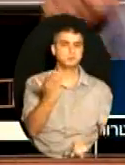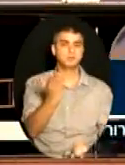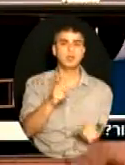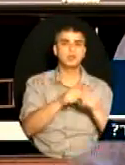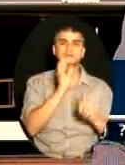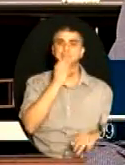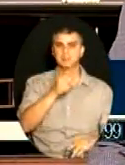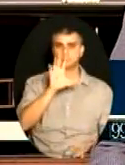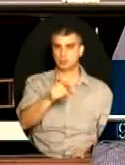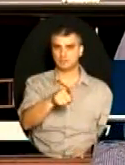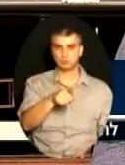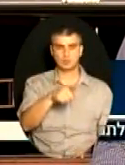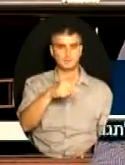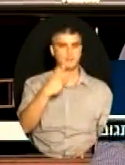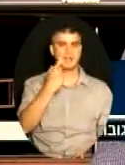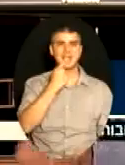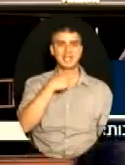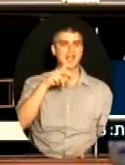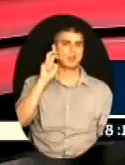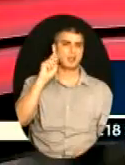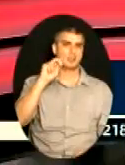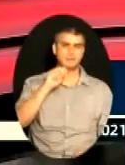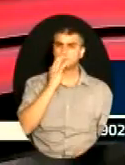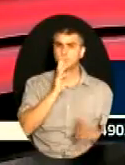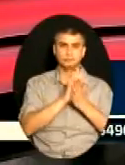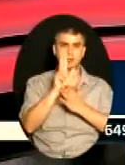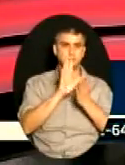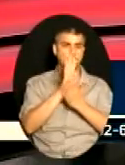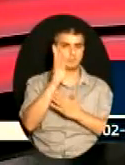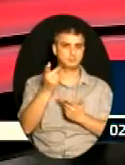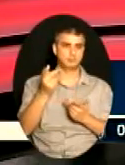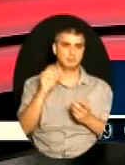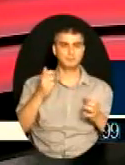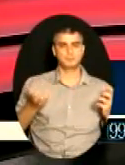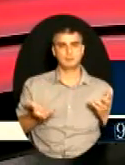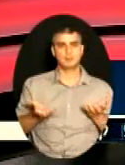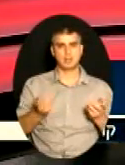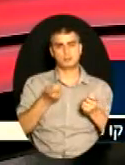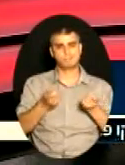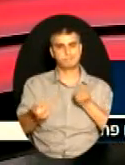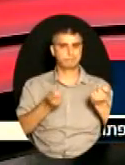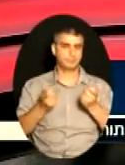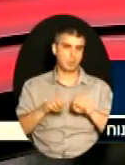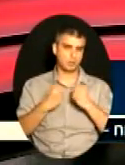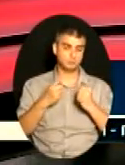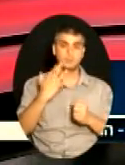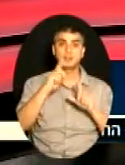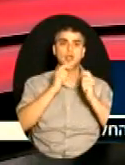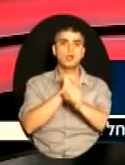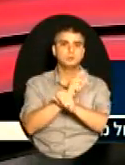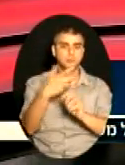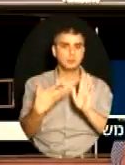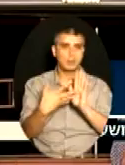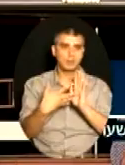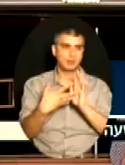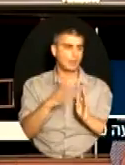אותם נערים שנתפסו בקריית הנביאים, זה נערים בני 13-14, הולכים על טרקטור ומרסיסים ומפנצ'רים. כשרוצרים אותם